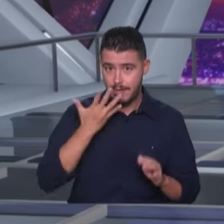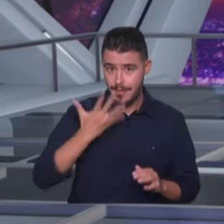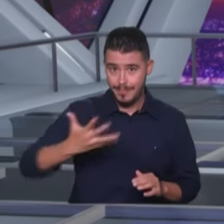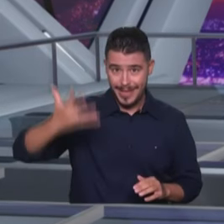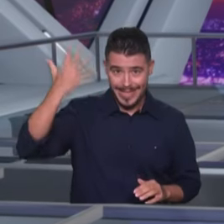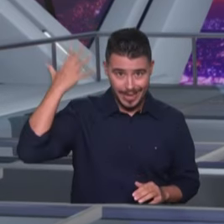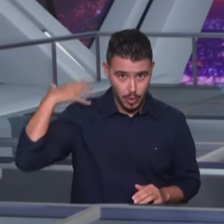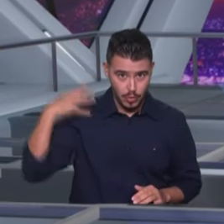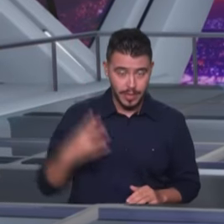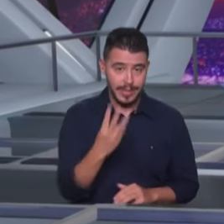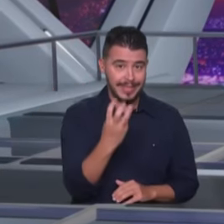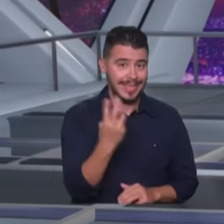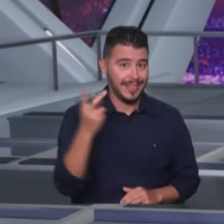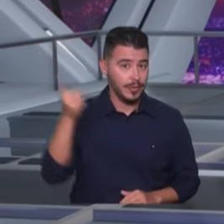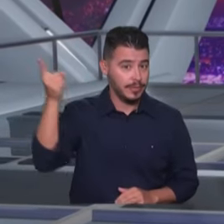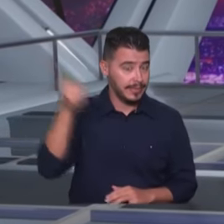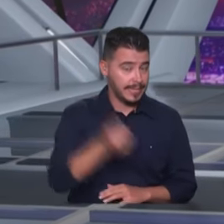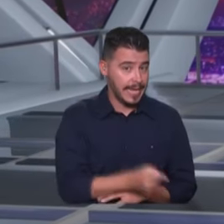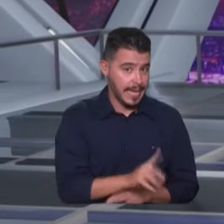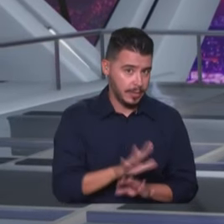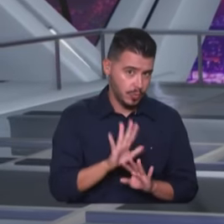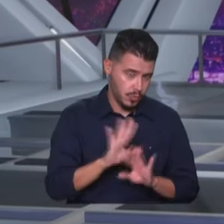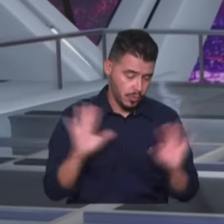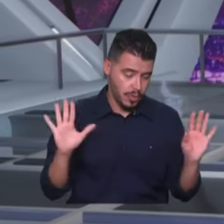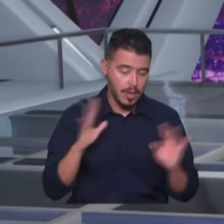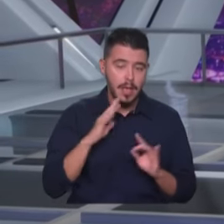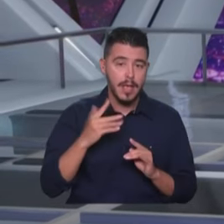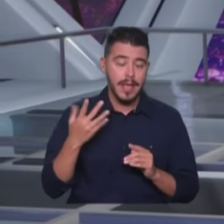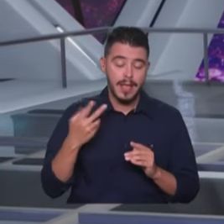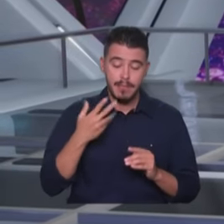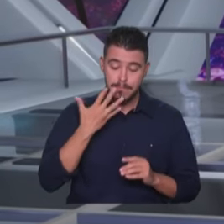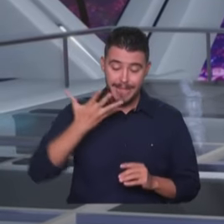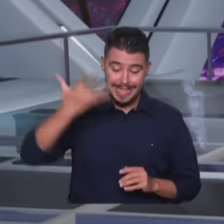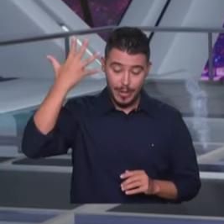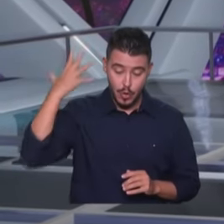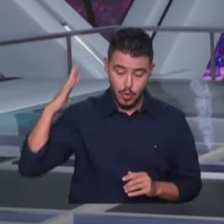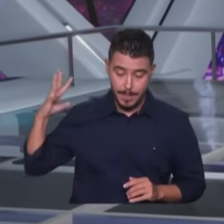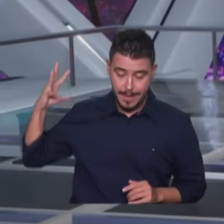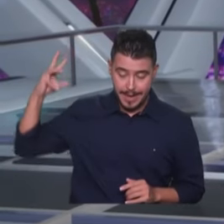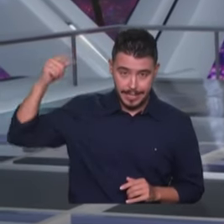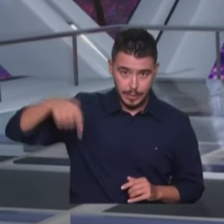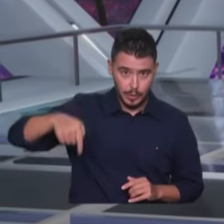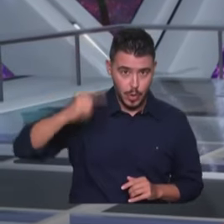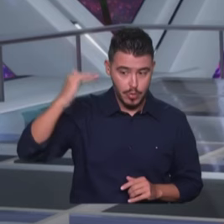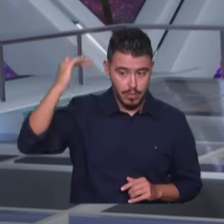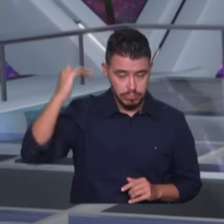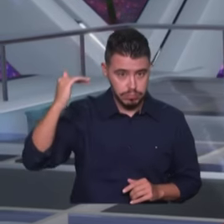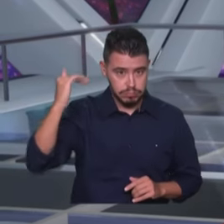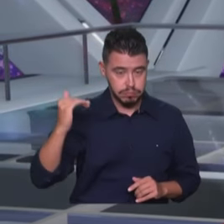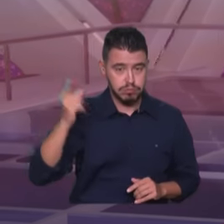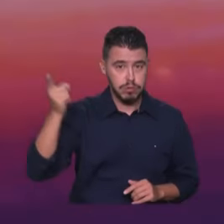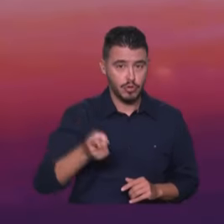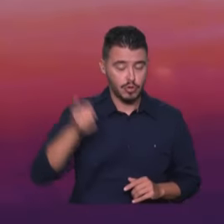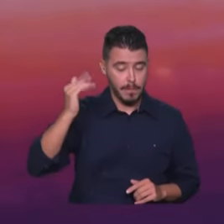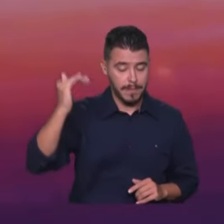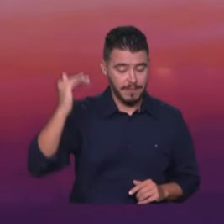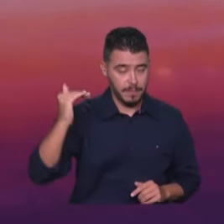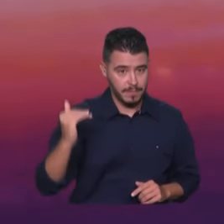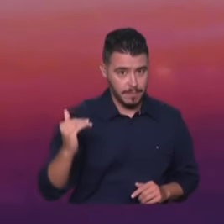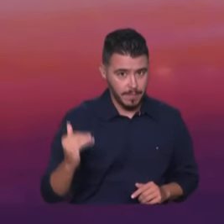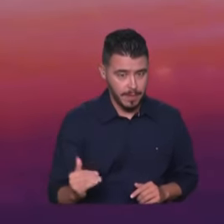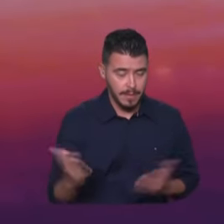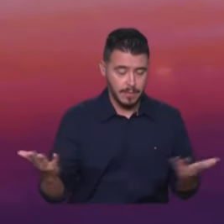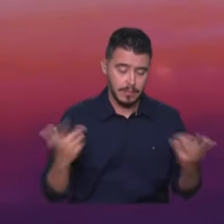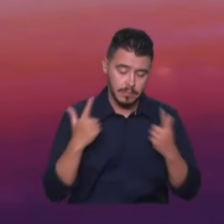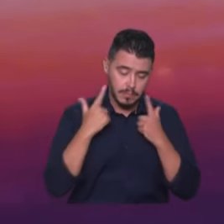32%. Πρέπει από το 19 και μετά να δούμε τι θεμελιώδη λάθη κάναμε, διότι μια φθορά που σε πάει από το 35% στο 32%, καταλαβαίνετε κι εσείς, είστε